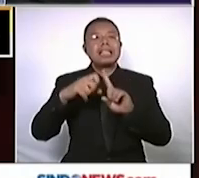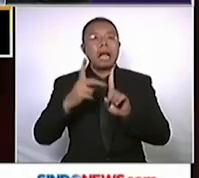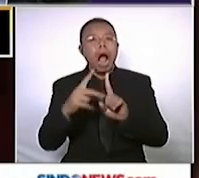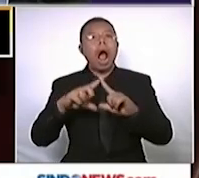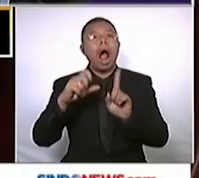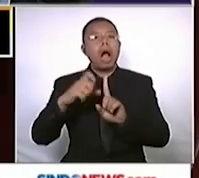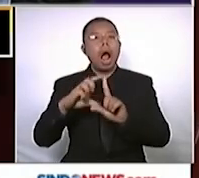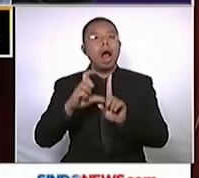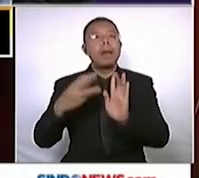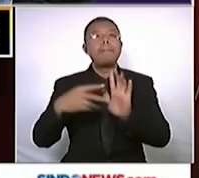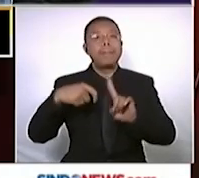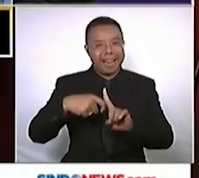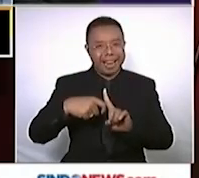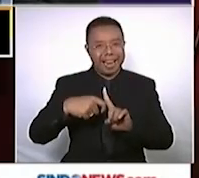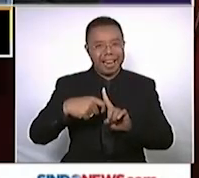itu kalau